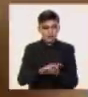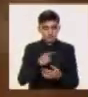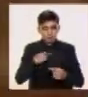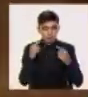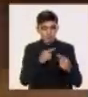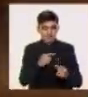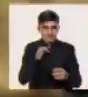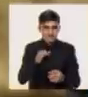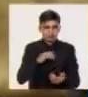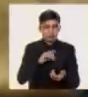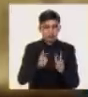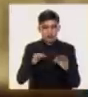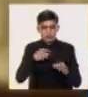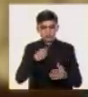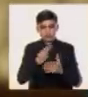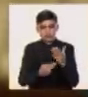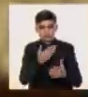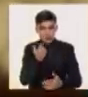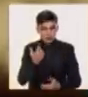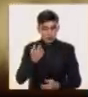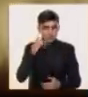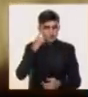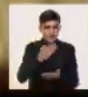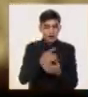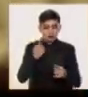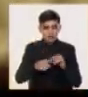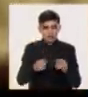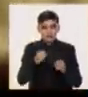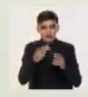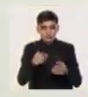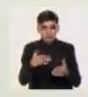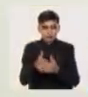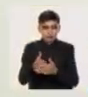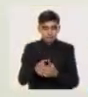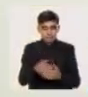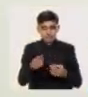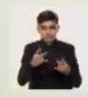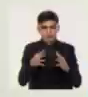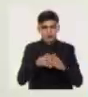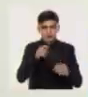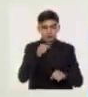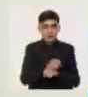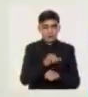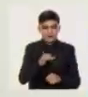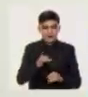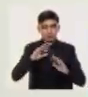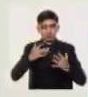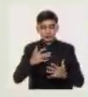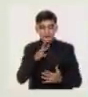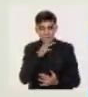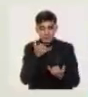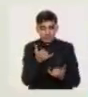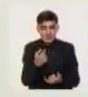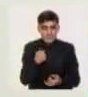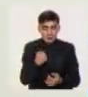соглашение не считает поражением. И в этой ситуации другого выхода не было. В сложившейся ситуации у